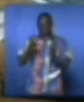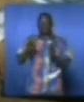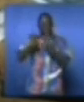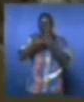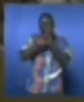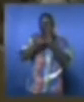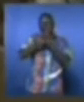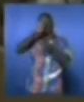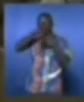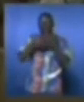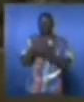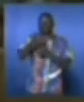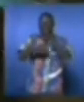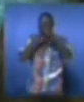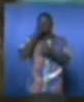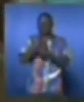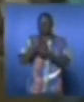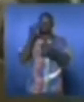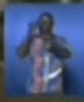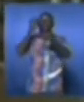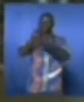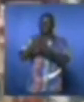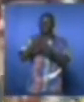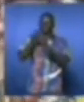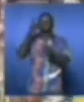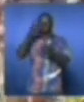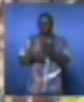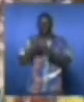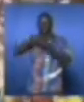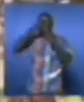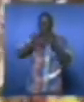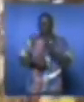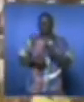scolaire. Un objectif qui lui vaut ses résultats scolaires très édifiants.